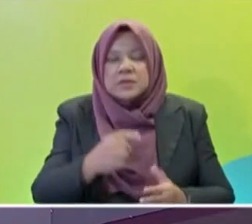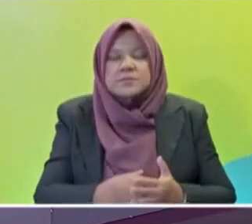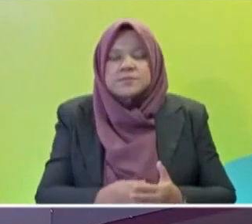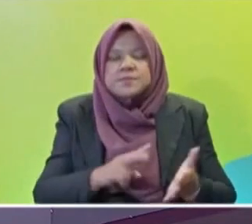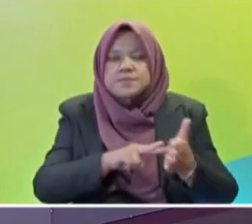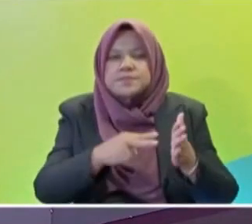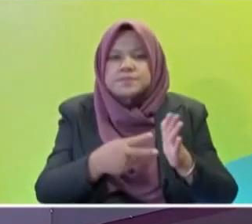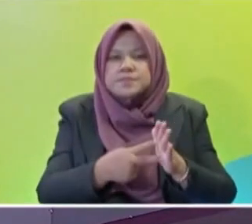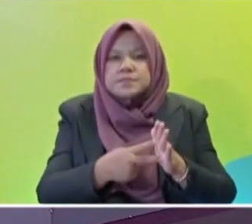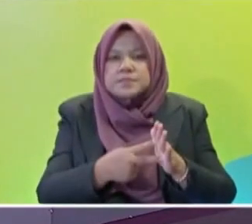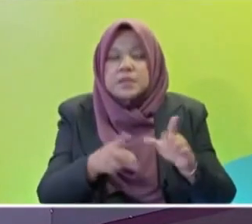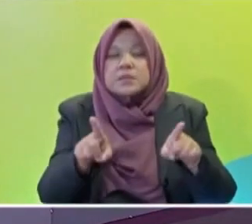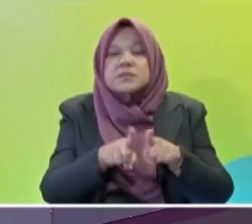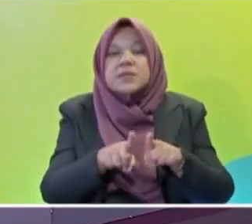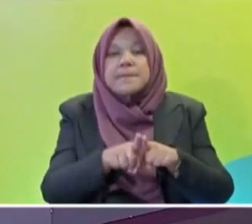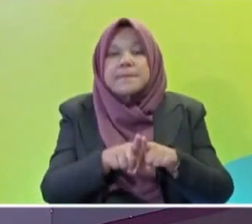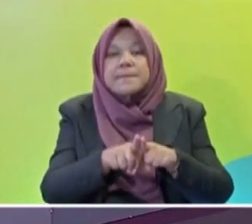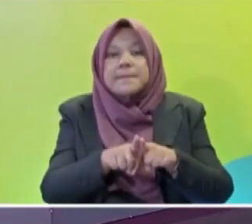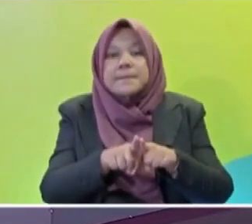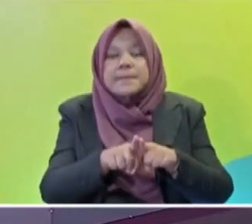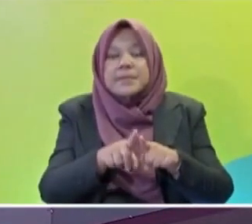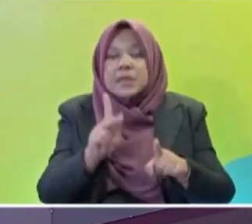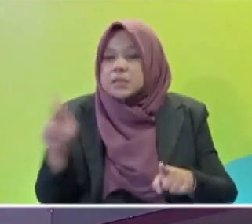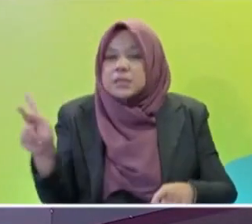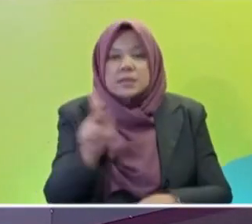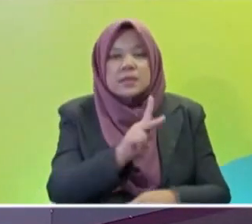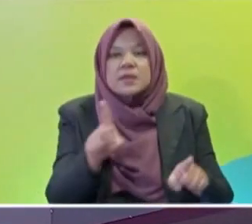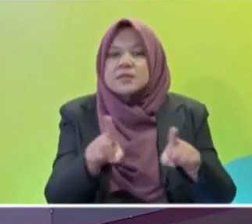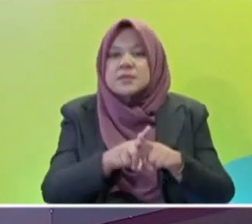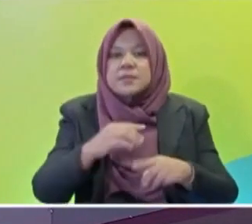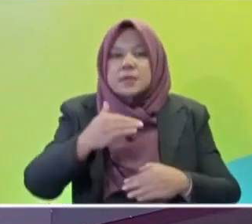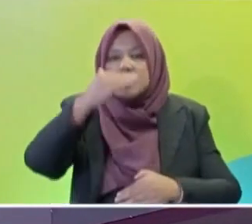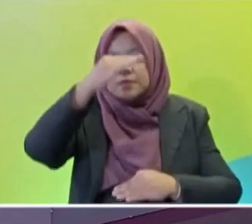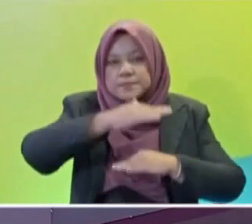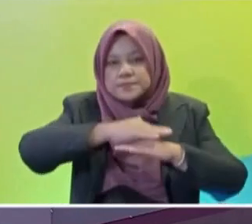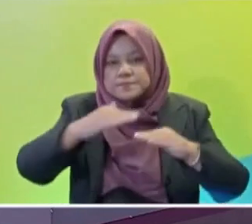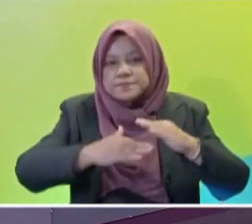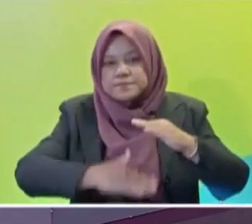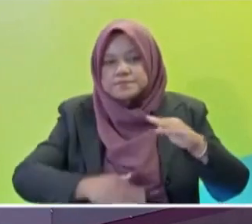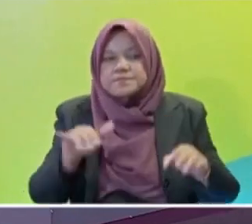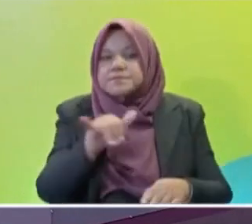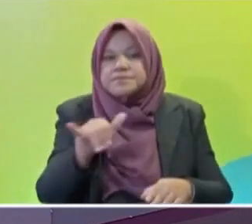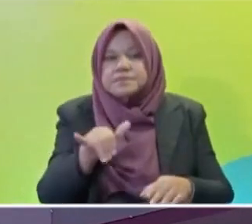secara simetri oke kiri dan kanan sama atas dan bawah sama